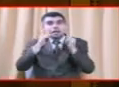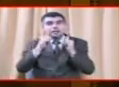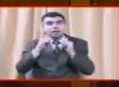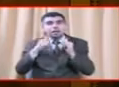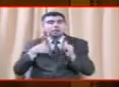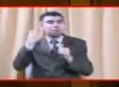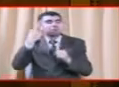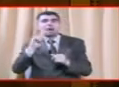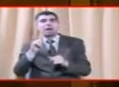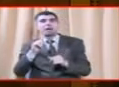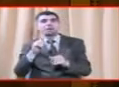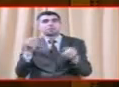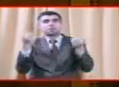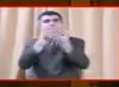جات.